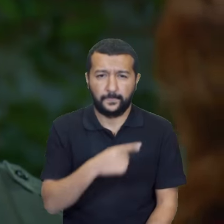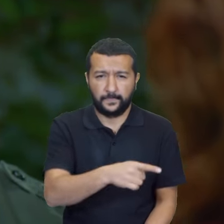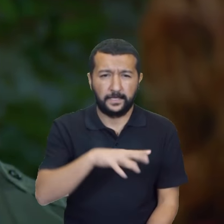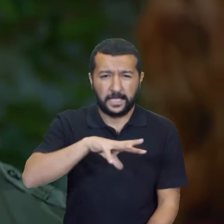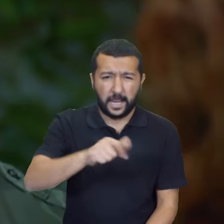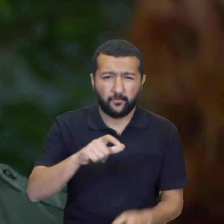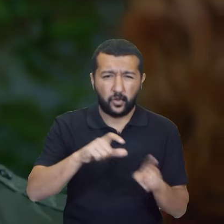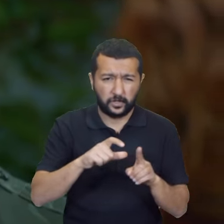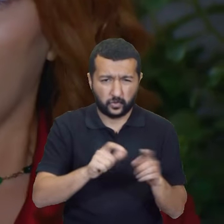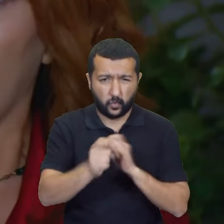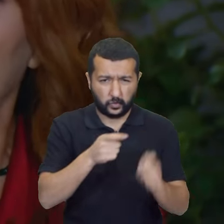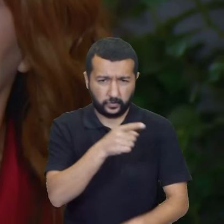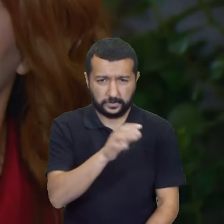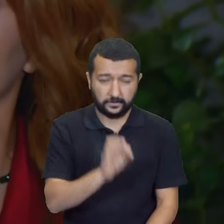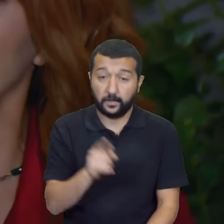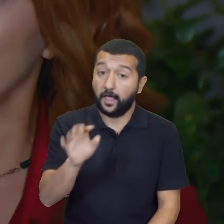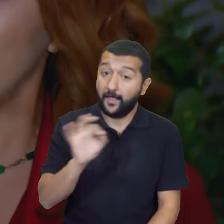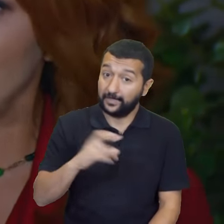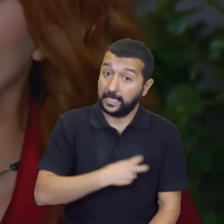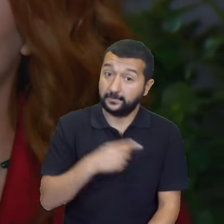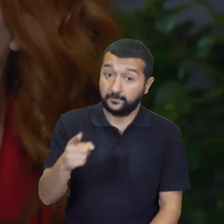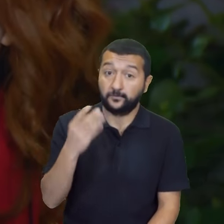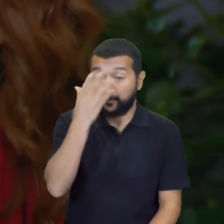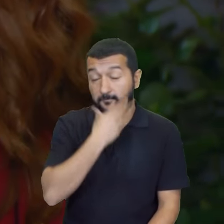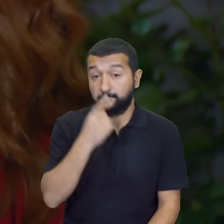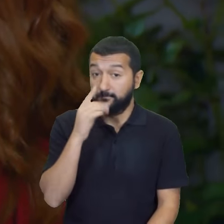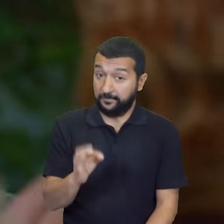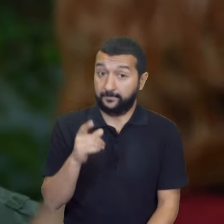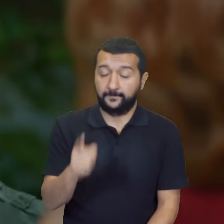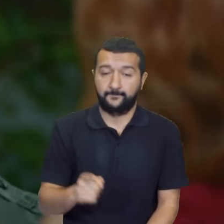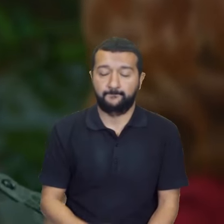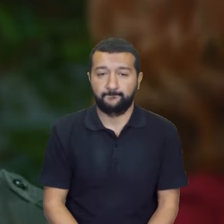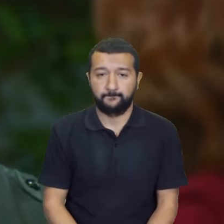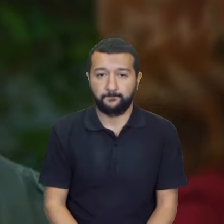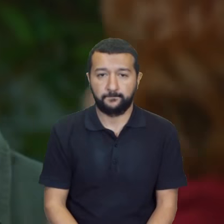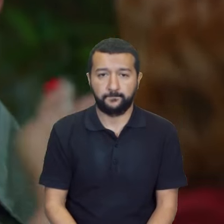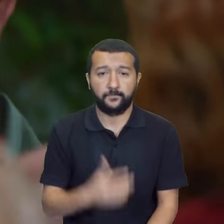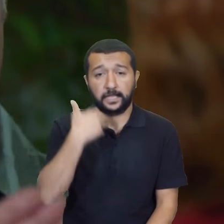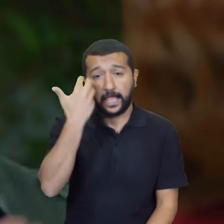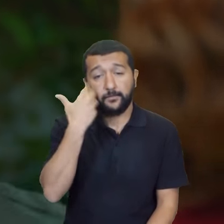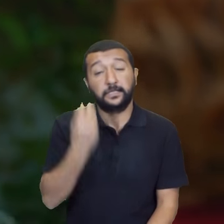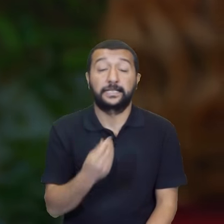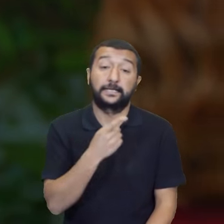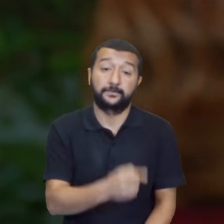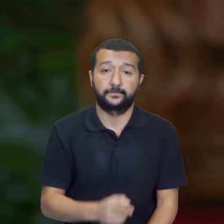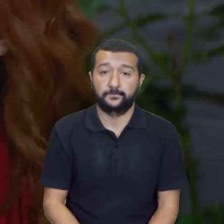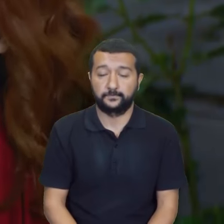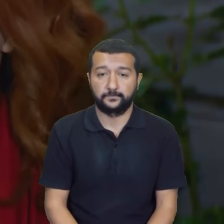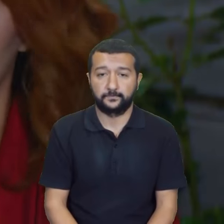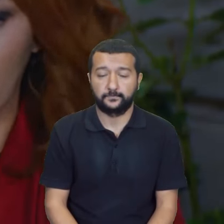Limon deterjan mı kullanıyorsun sen ya? Ay evet aşkım. Çok güzel kokuyor değil mi? Elmalı olsa daha iyi olurdu